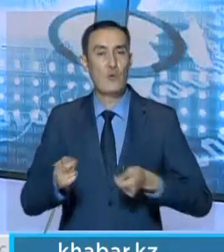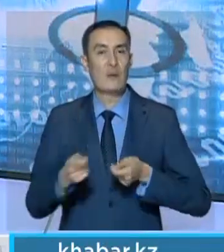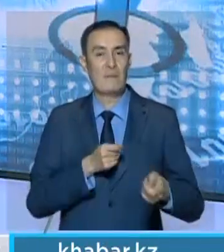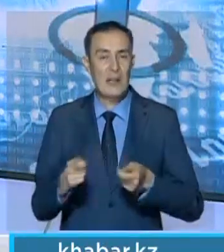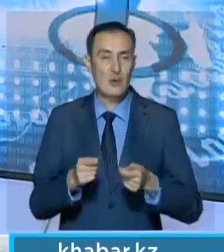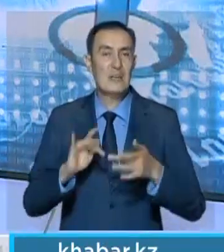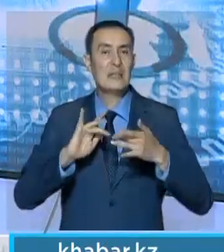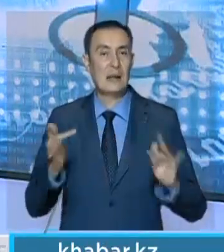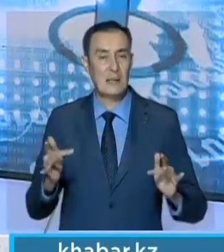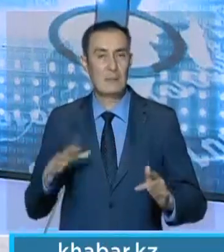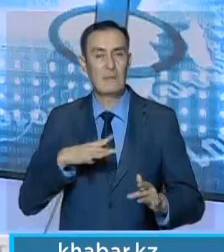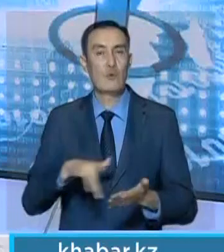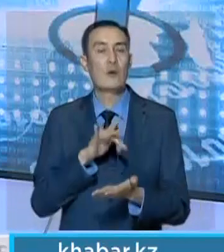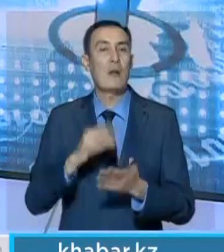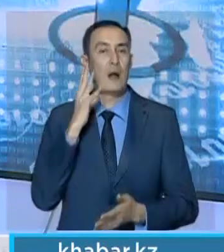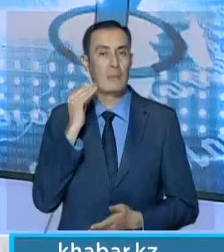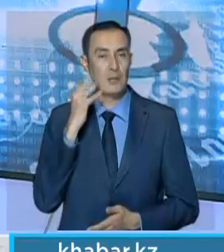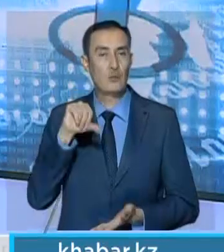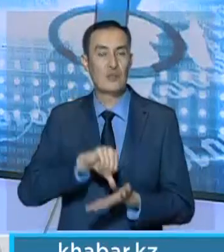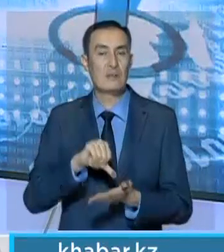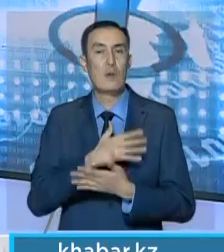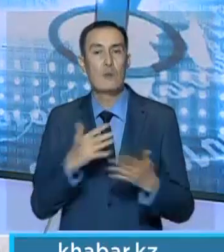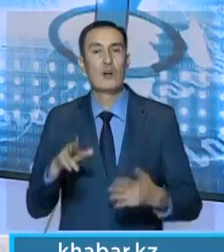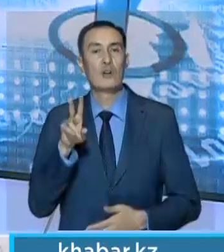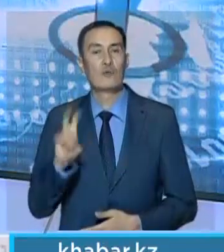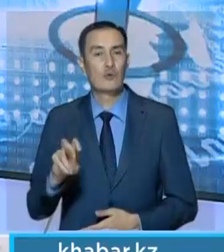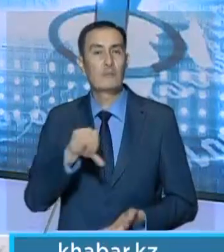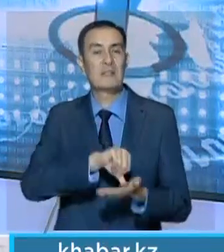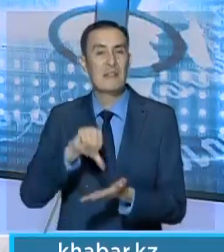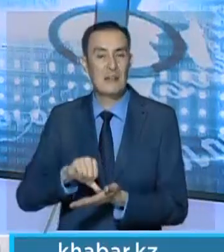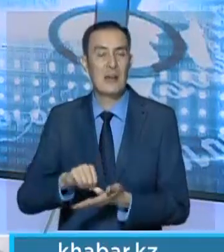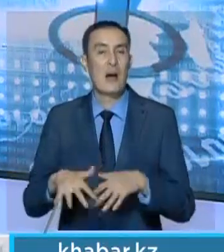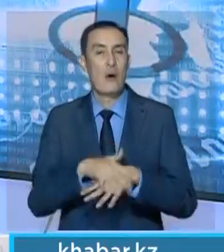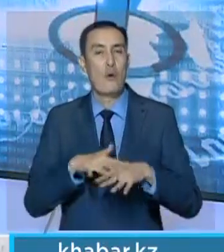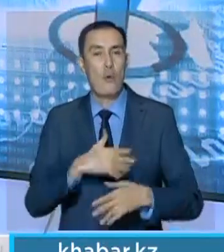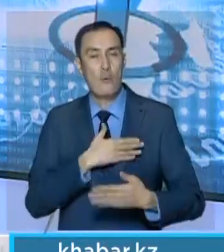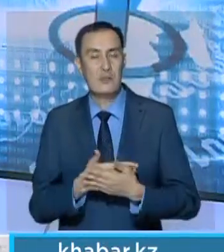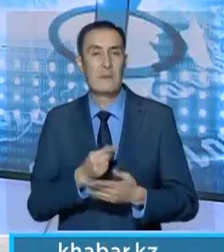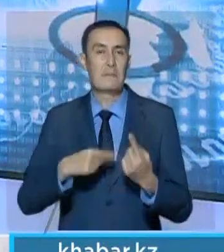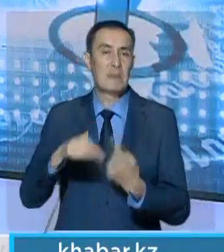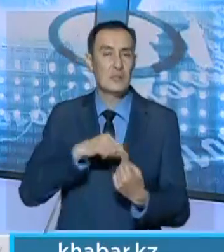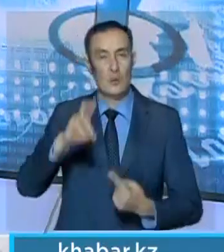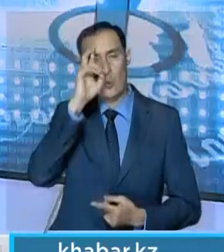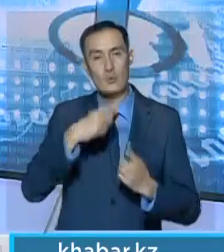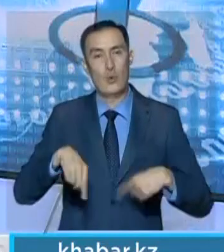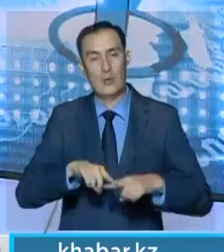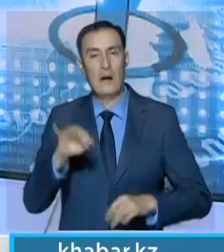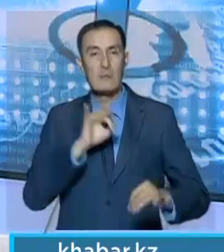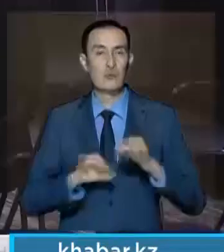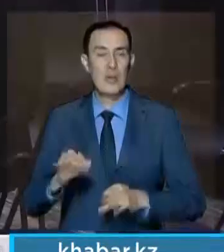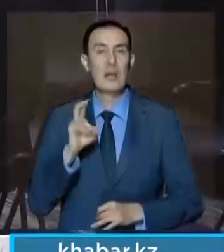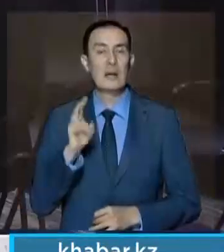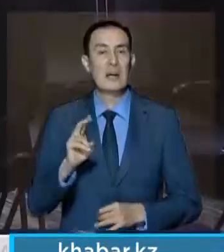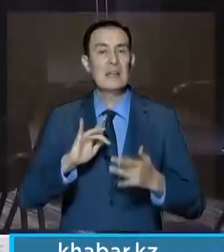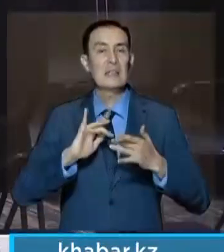управлению интернетом. Он прошел в Алматы. В нем участвовали более 200 представителей гражданского общества, бизнеса и госорганов. Говорили о том,